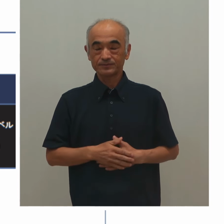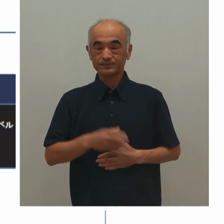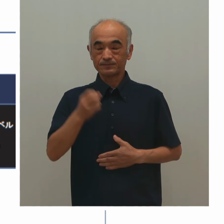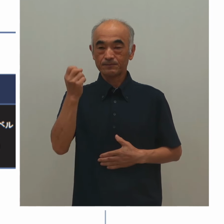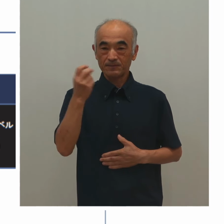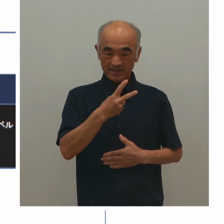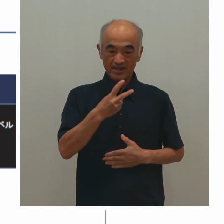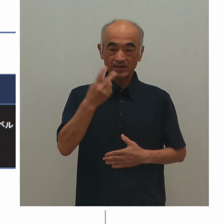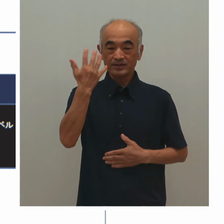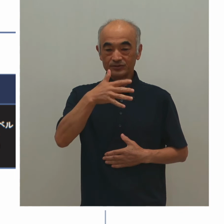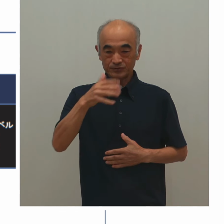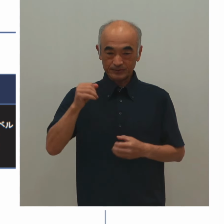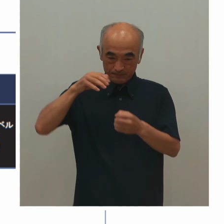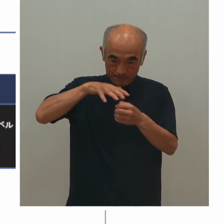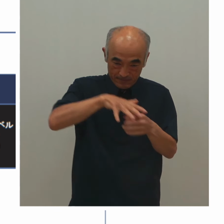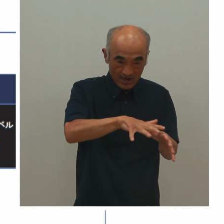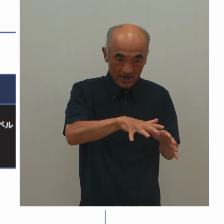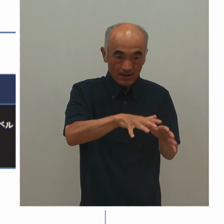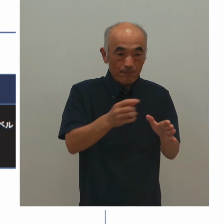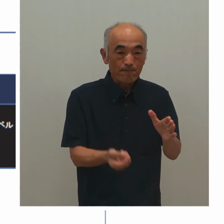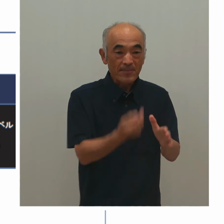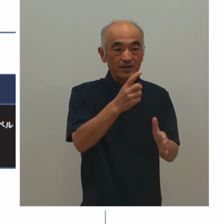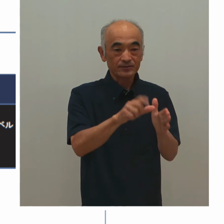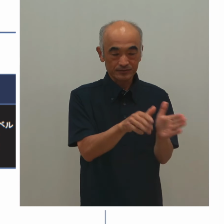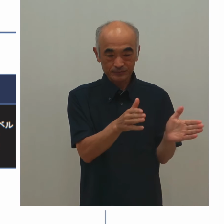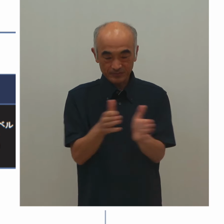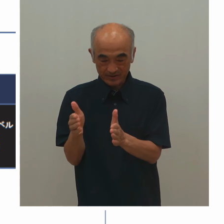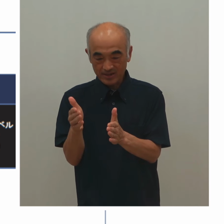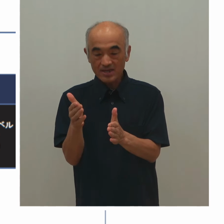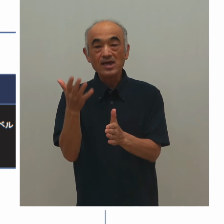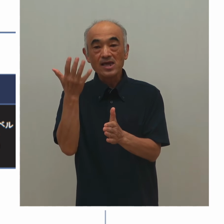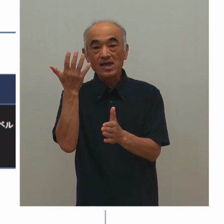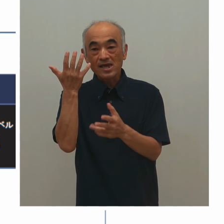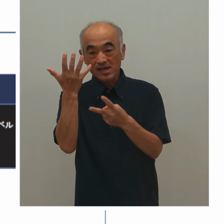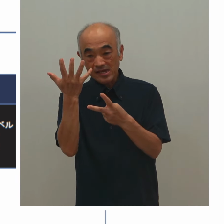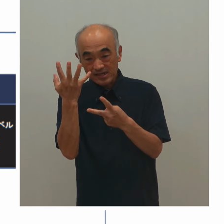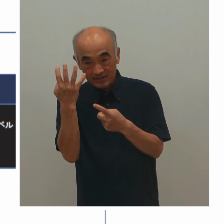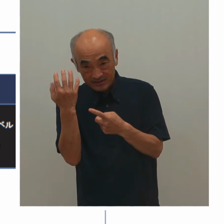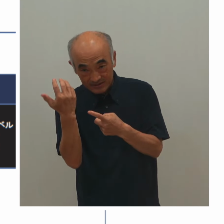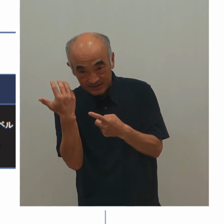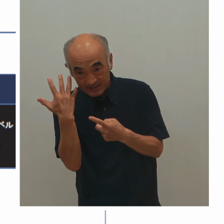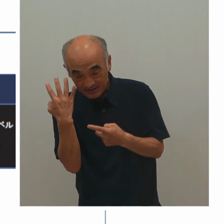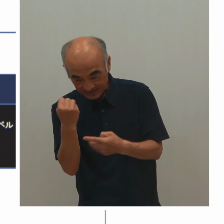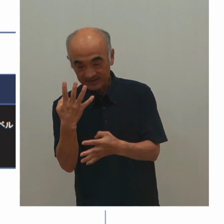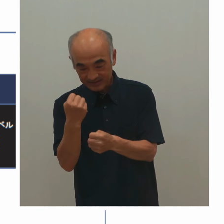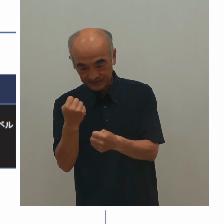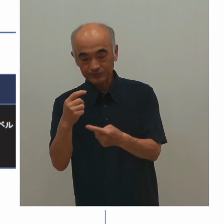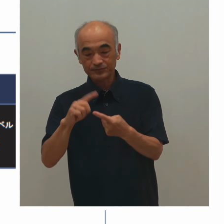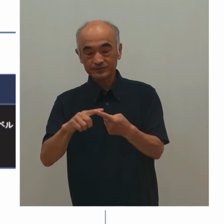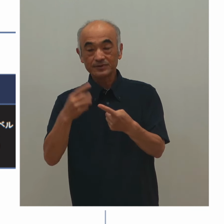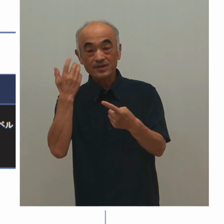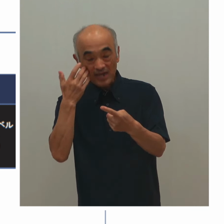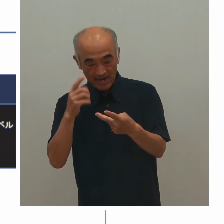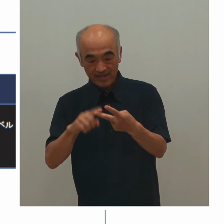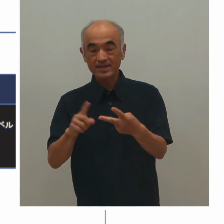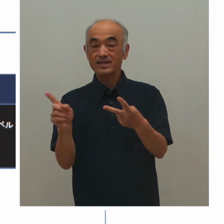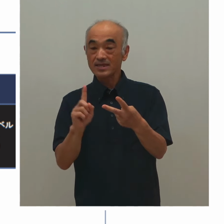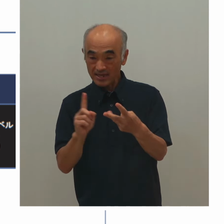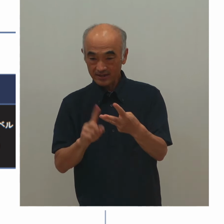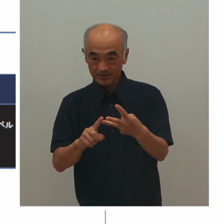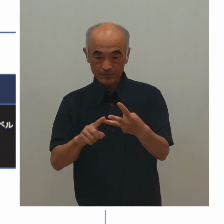また水害が発生した時に備えて、いつ誰が何をするかを時系列で整理